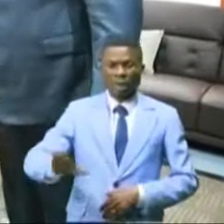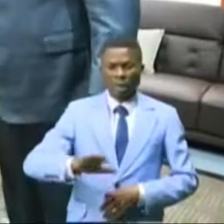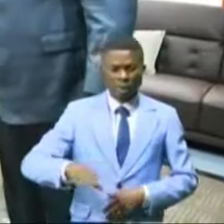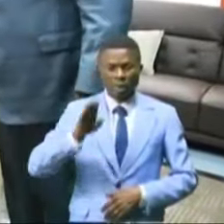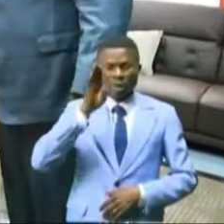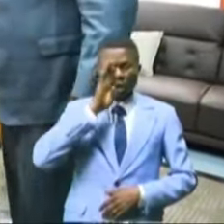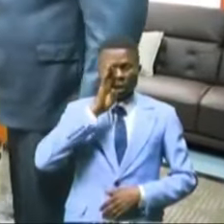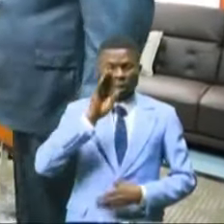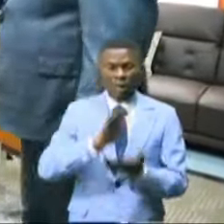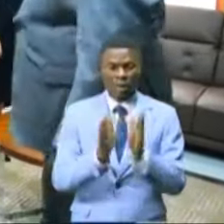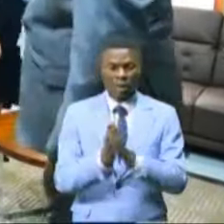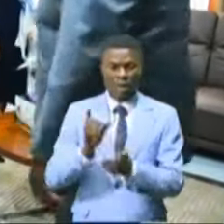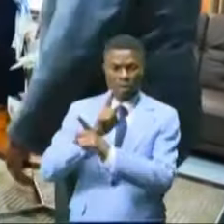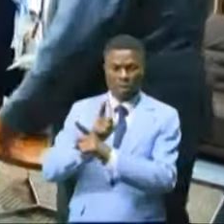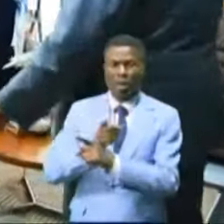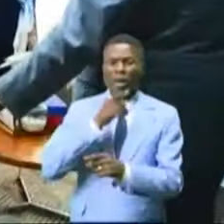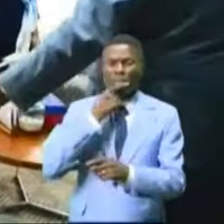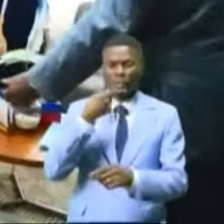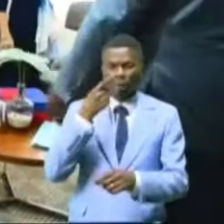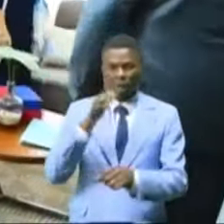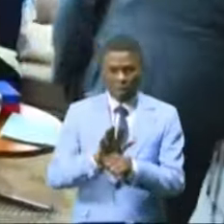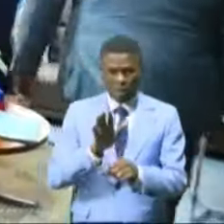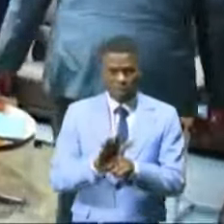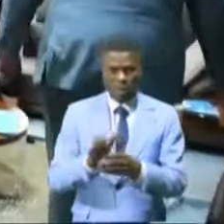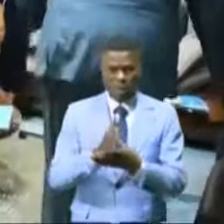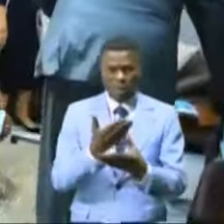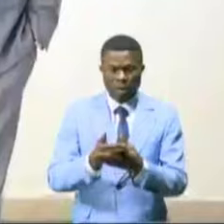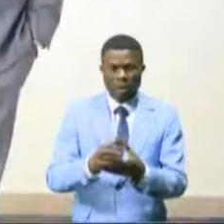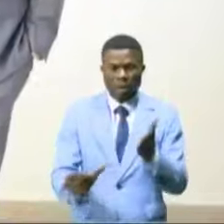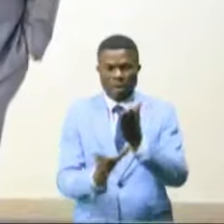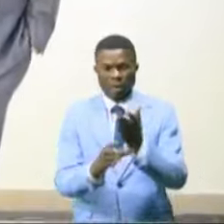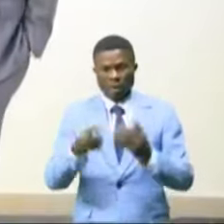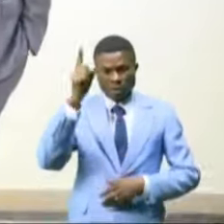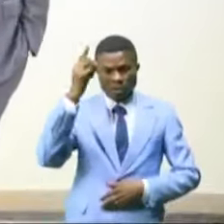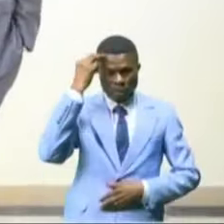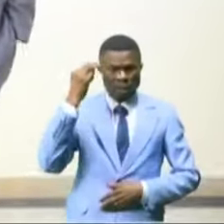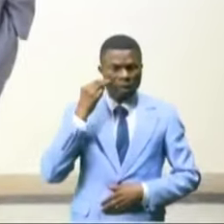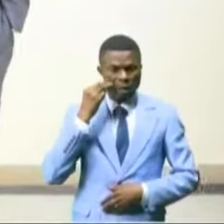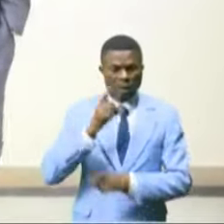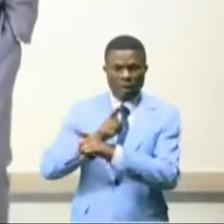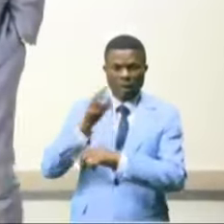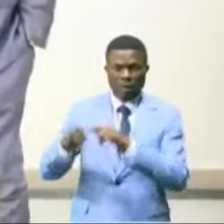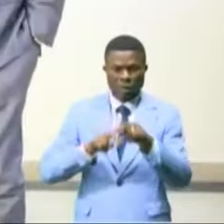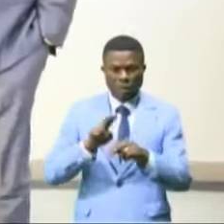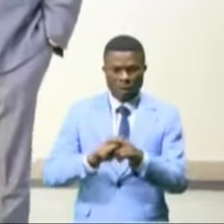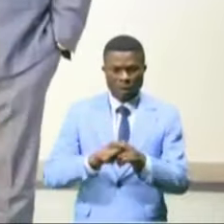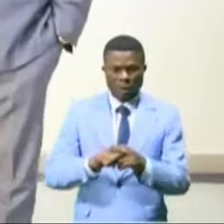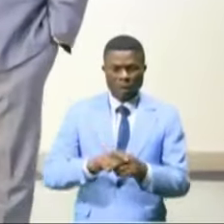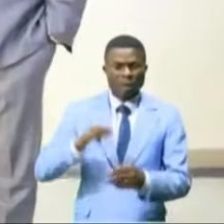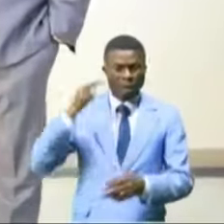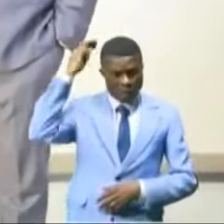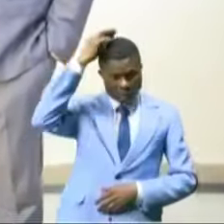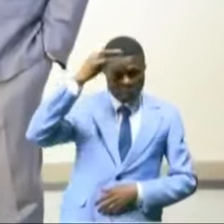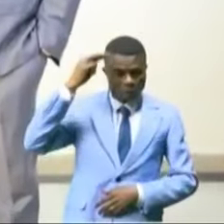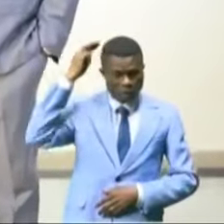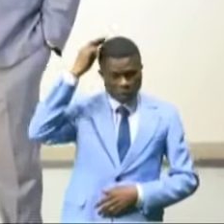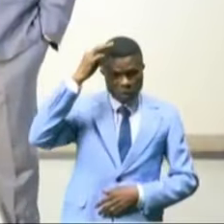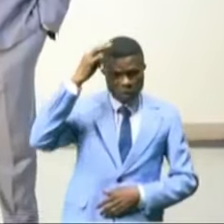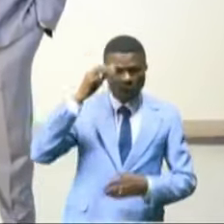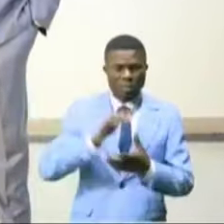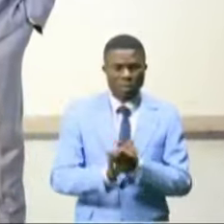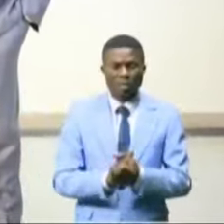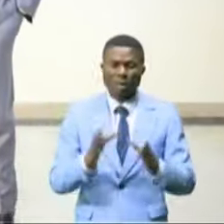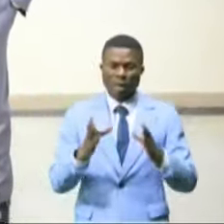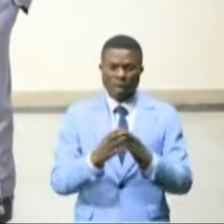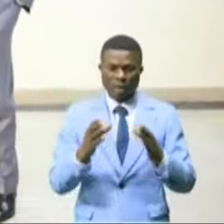le domaine des défenses, était au centre des échanges entre le vice-premier ministre, ministre de la Défense nationale et ancien combattant,